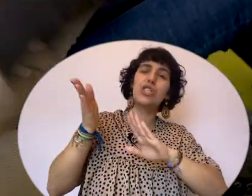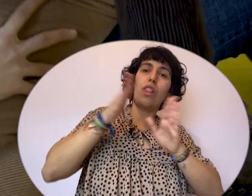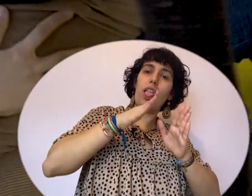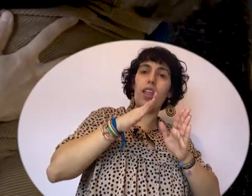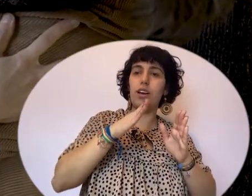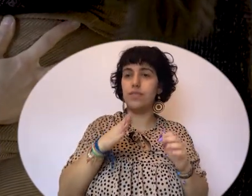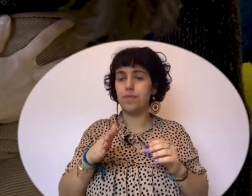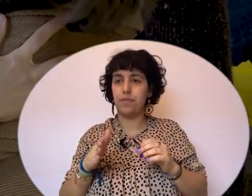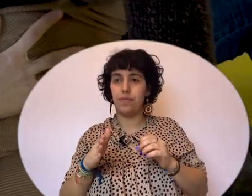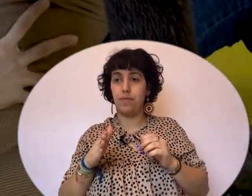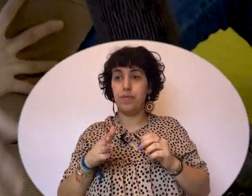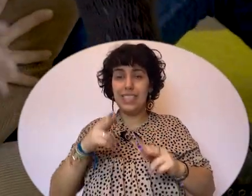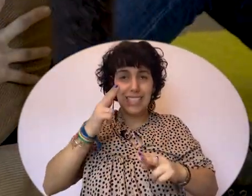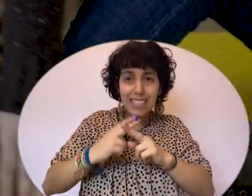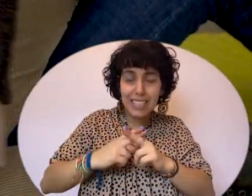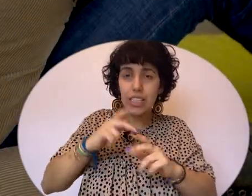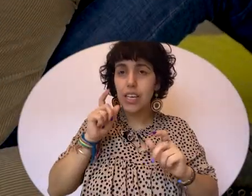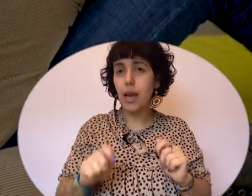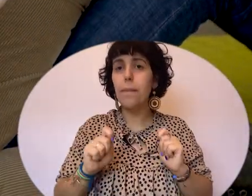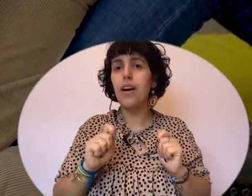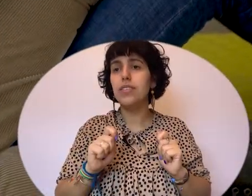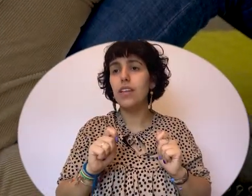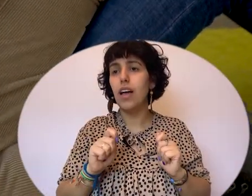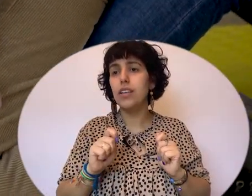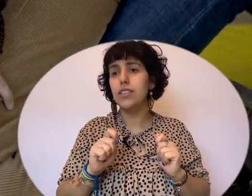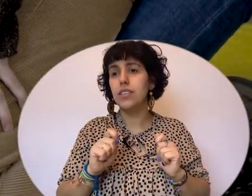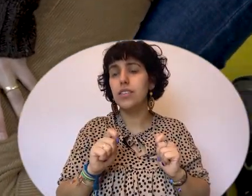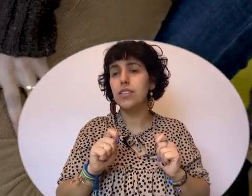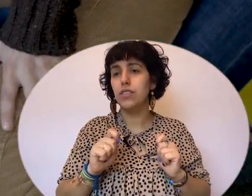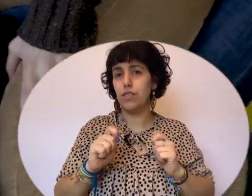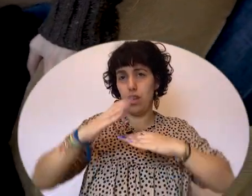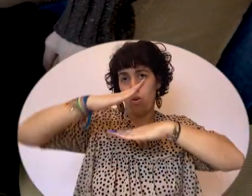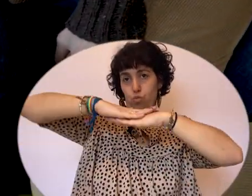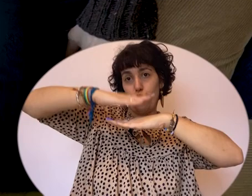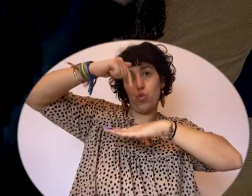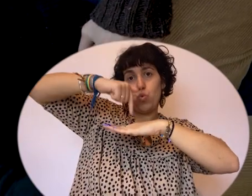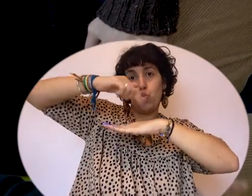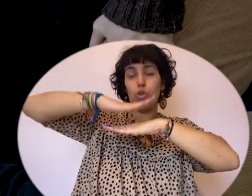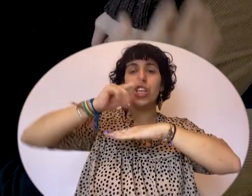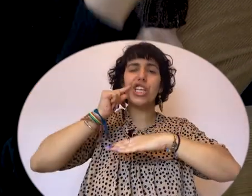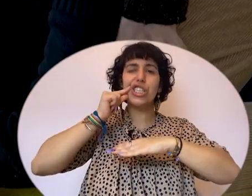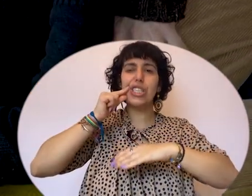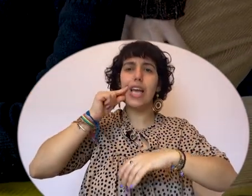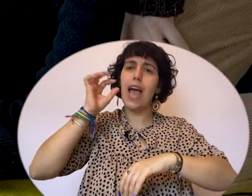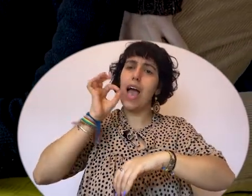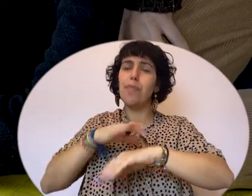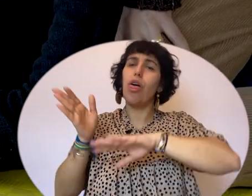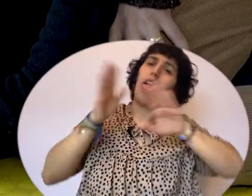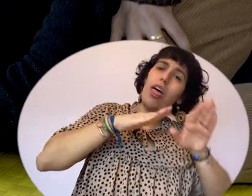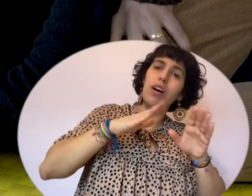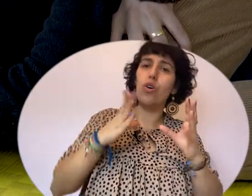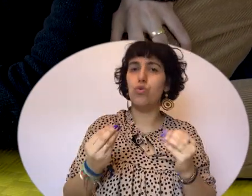tarafa doğru sadece dönmeye çalıştım ve bunu bir anda hızlı ve güçlü bir şekilde yaptığımızda neden çok saat